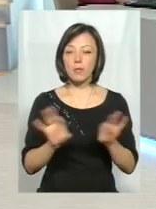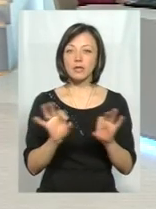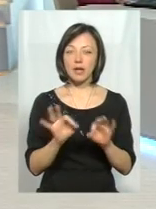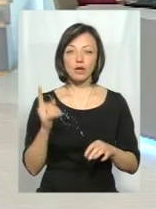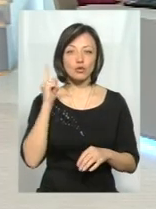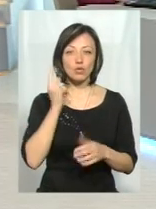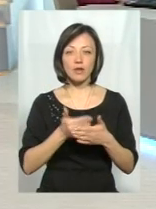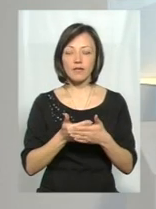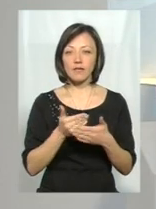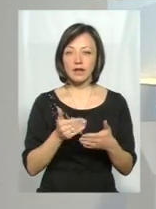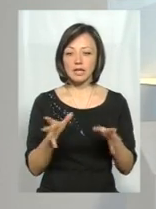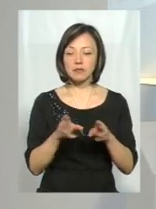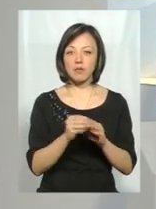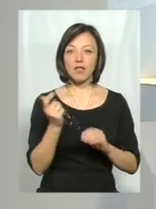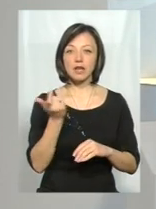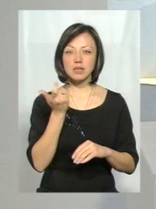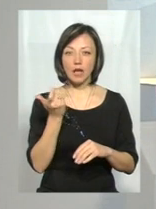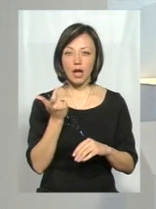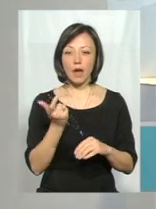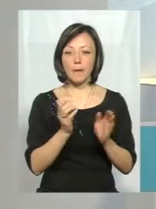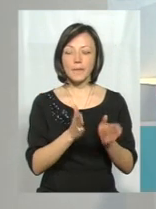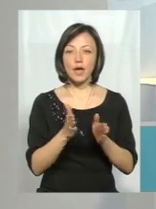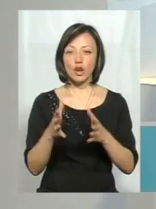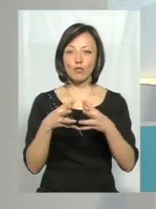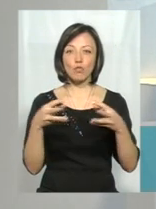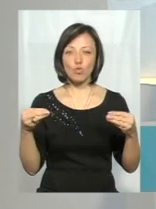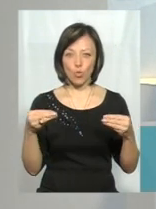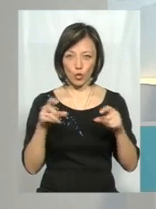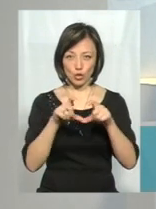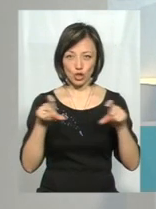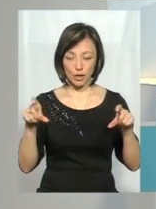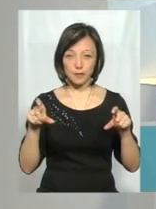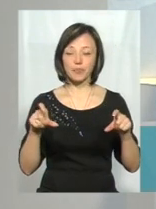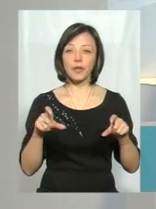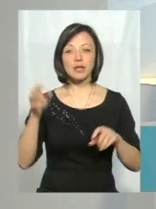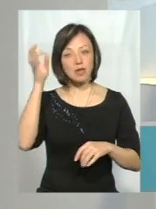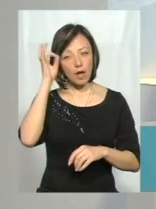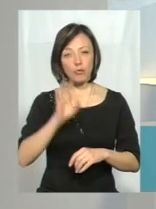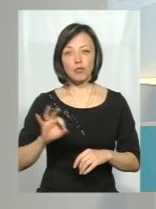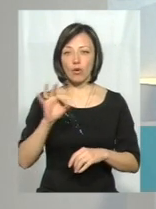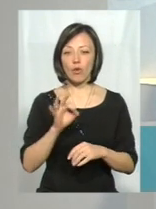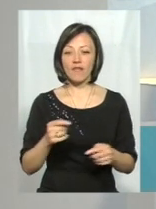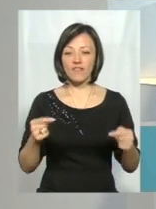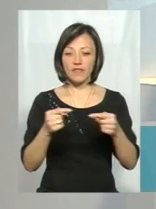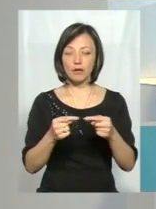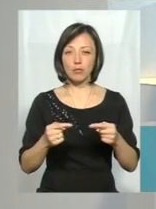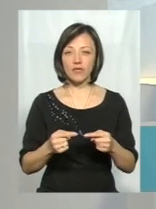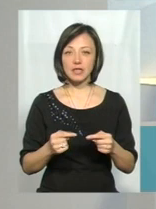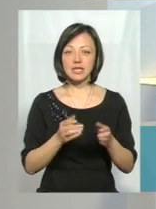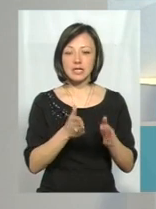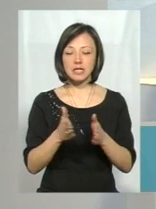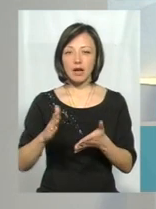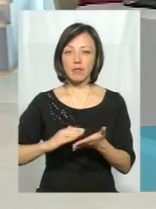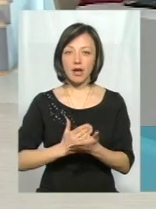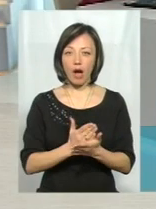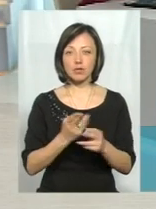який ми чули від співвласниці мережі булочних, вона згадувала про відповідність систем